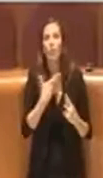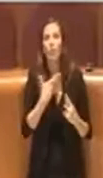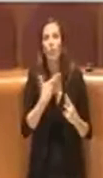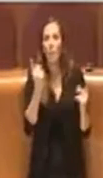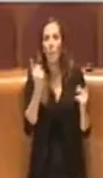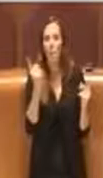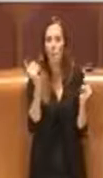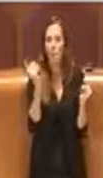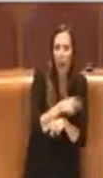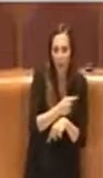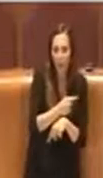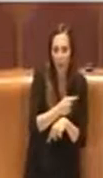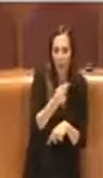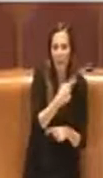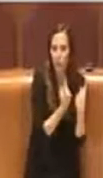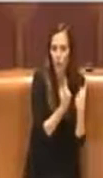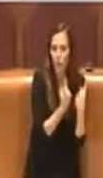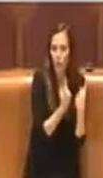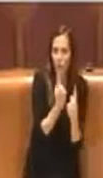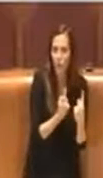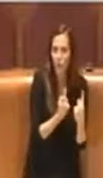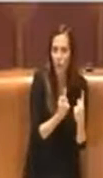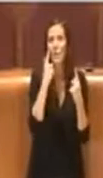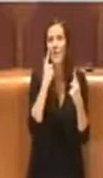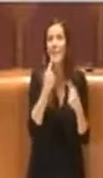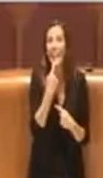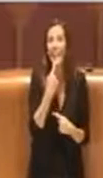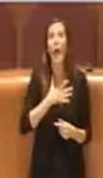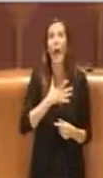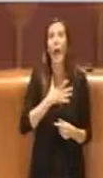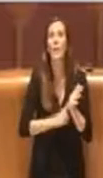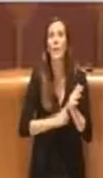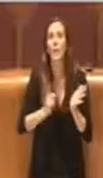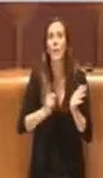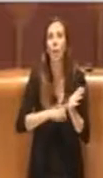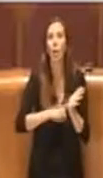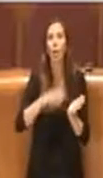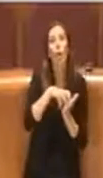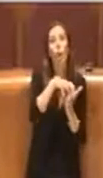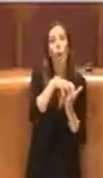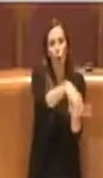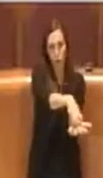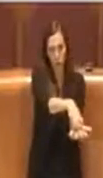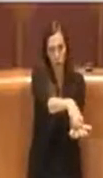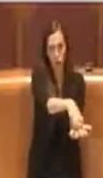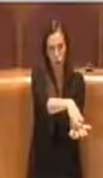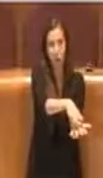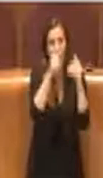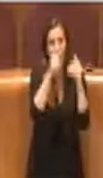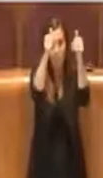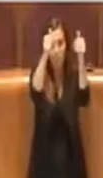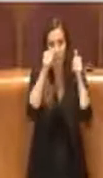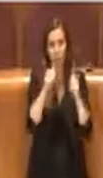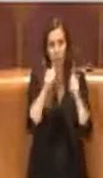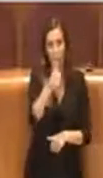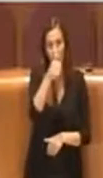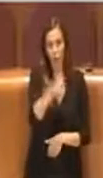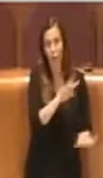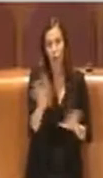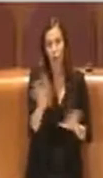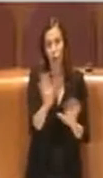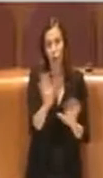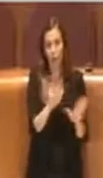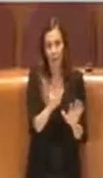o analizzare gli aventi diritto, insomma, di questa concessione stabilita dal bando del 99,